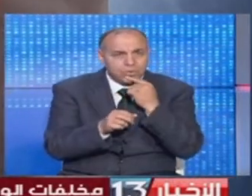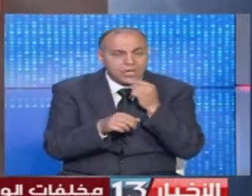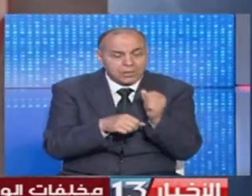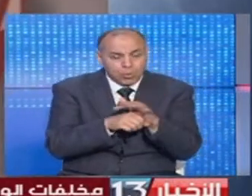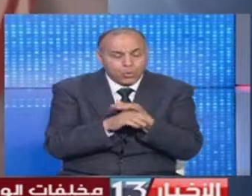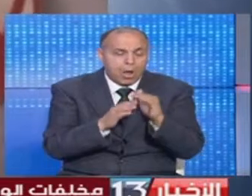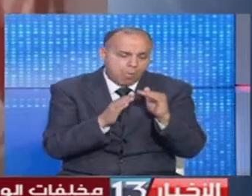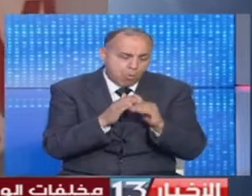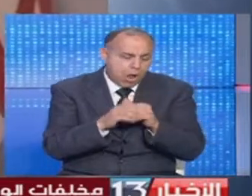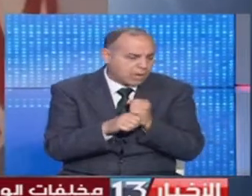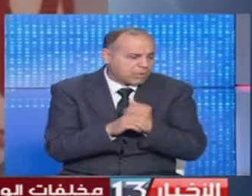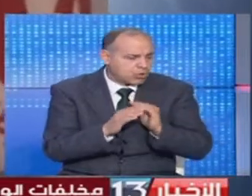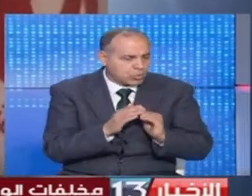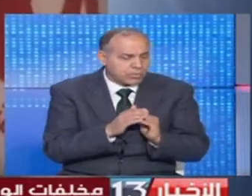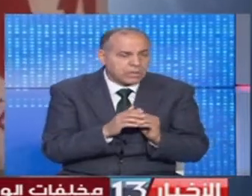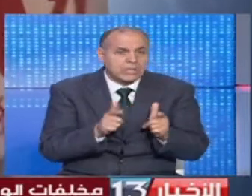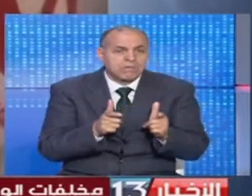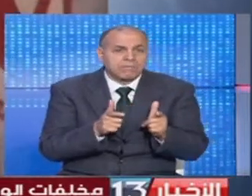الخدمه